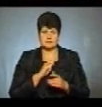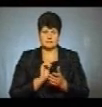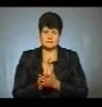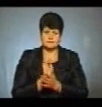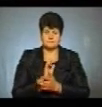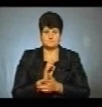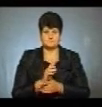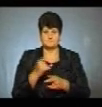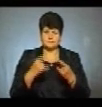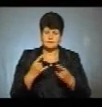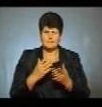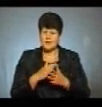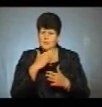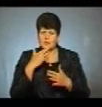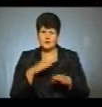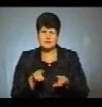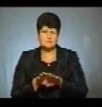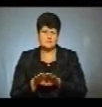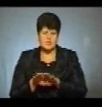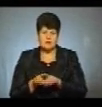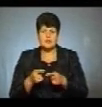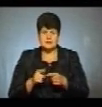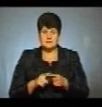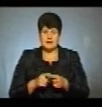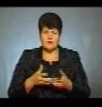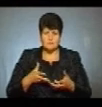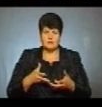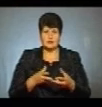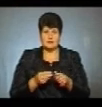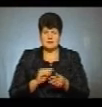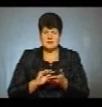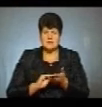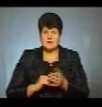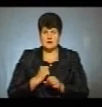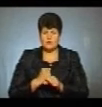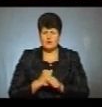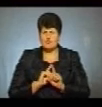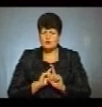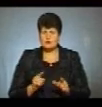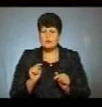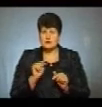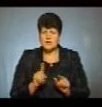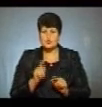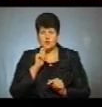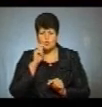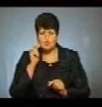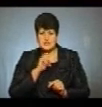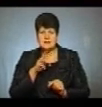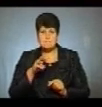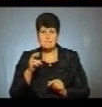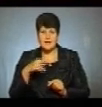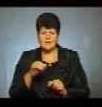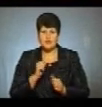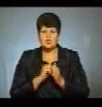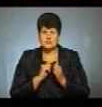Є багато таких співставлень. Це мене підштовхнуло до написання такої роботи. Особливо мене підштовхнуло те, що в українських медіа часто